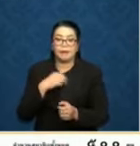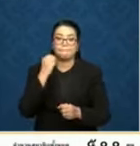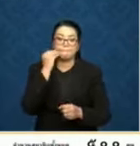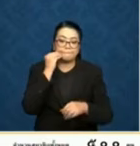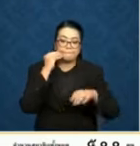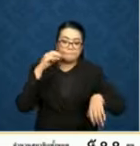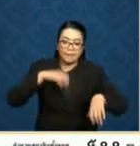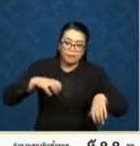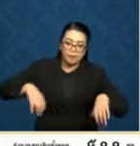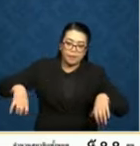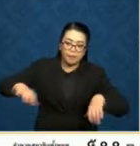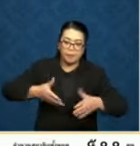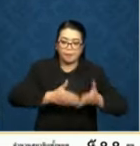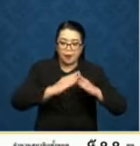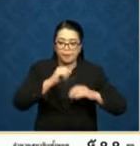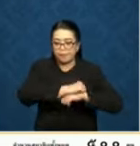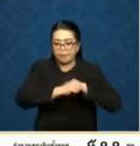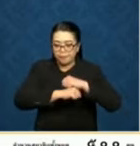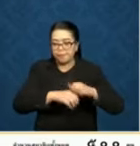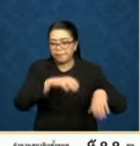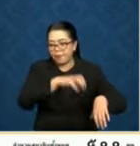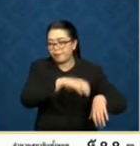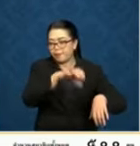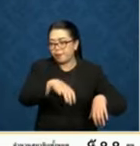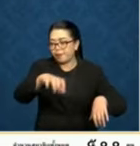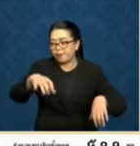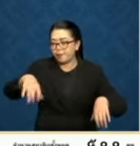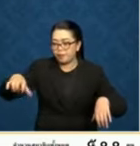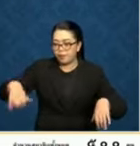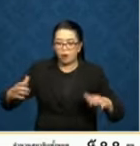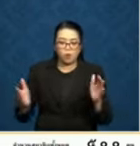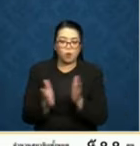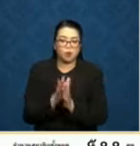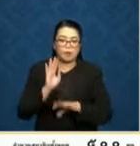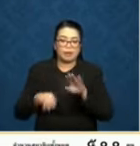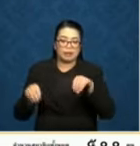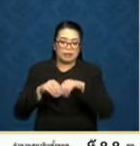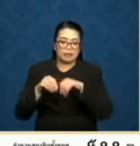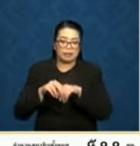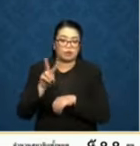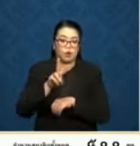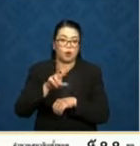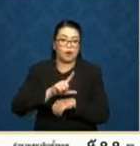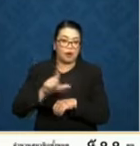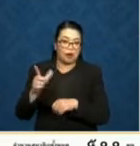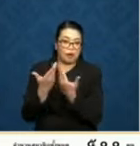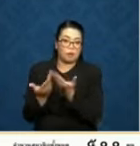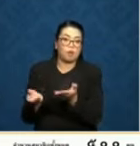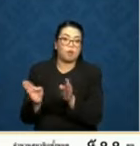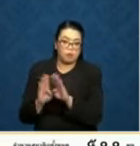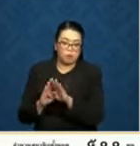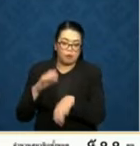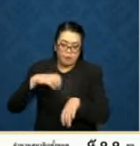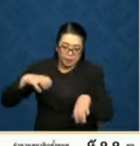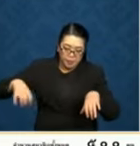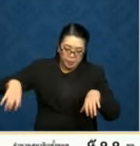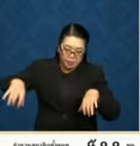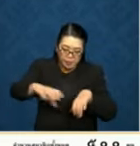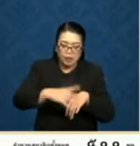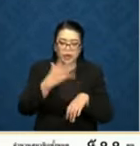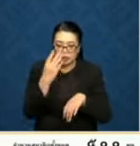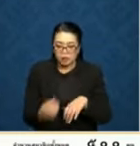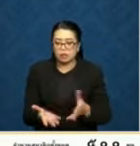สร้างไปกับจำนวนคามต้การอีประมาณ 2 ลานครัเรือนนั้นทางการเคหาดนั้นยังเหลือพื้นที่